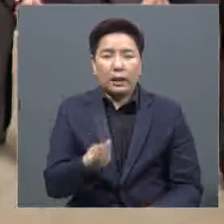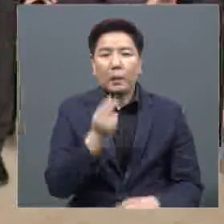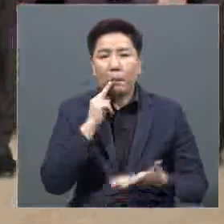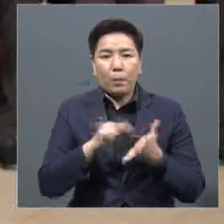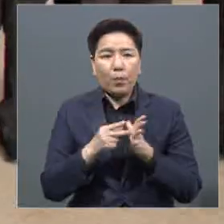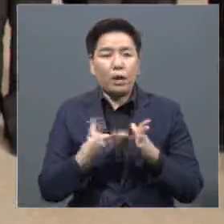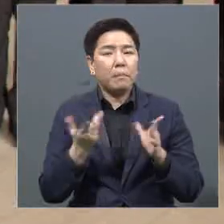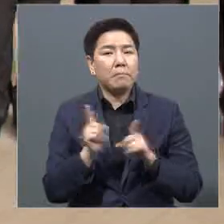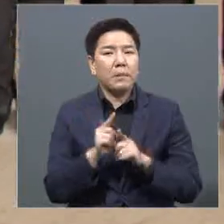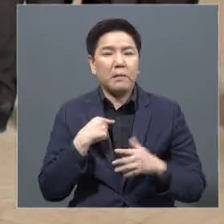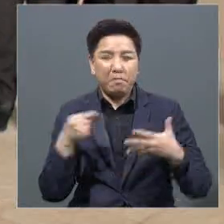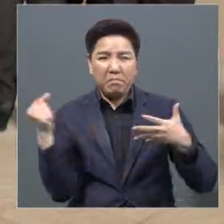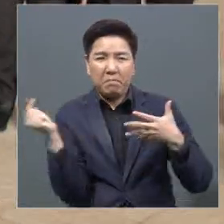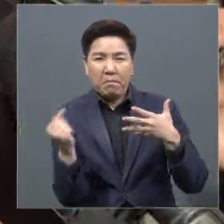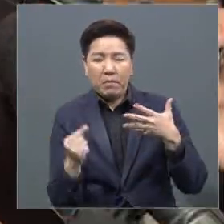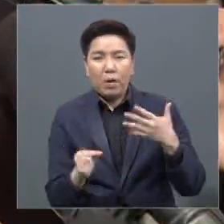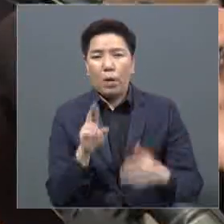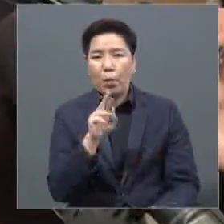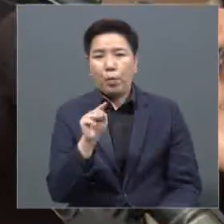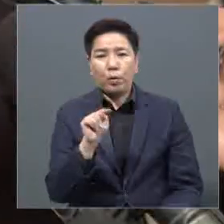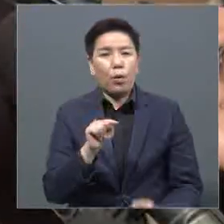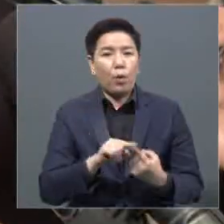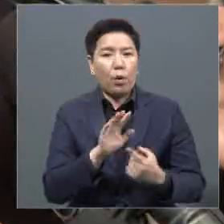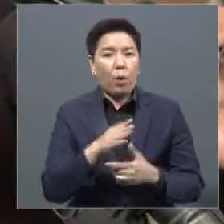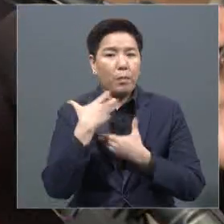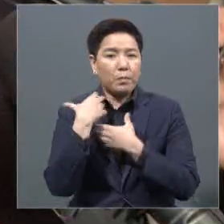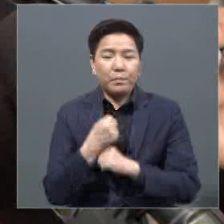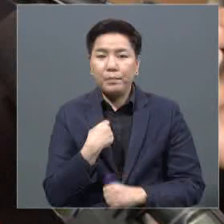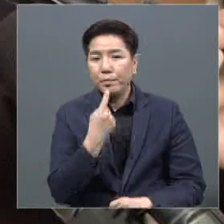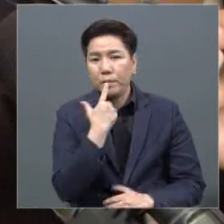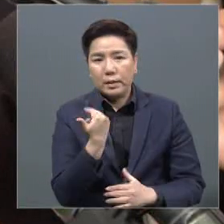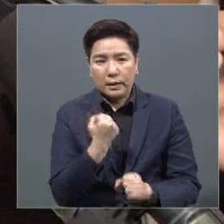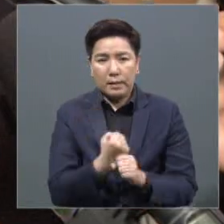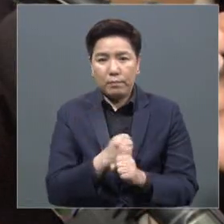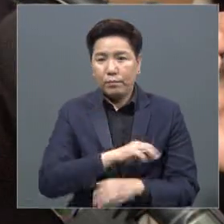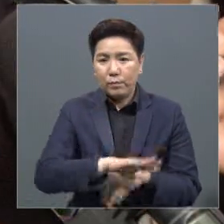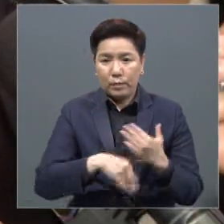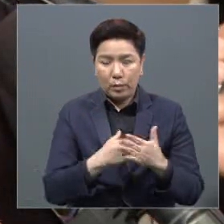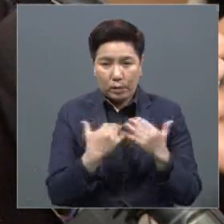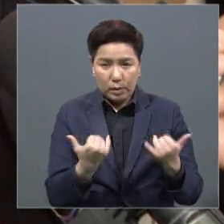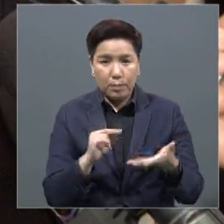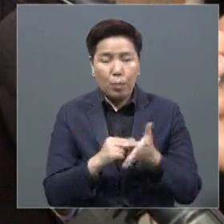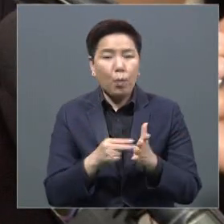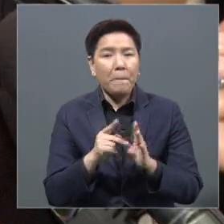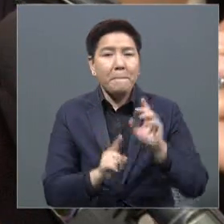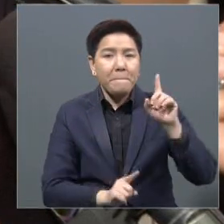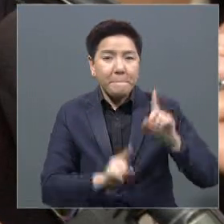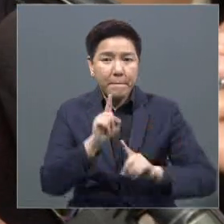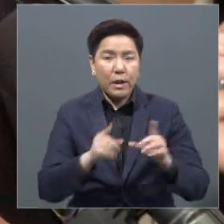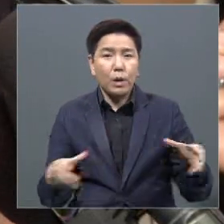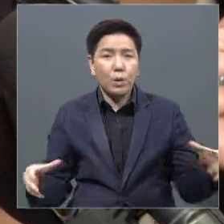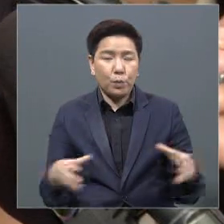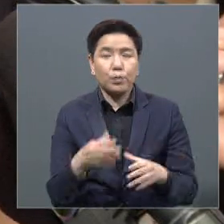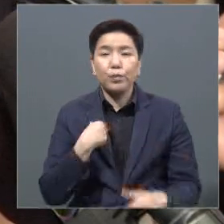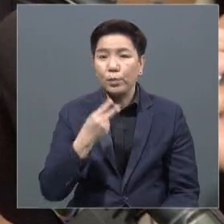การตั้ง KPI วัดการทำงานรัฐมนตรีของพรรคประชาธิปัตย์เอาไว้เพราะผลการทำงานที่ออกมาก็เป็นการประเมินในตัวอยู่แล้วเอา